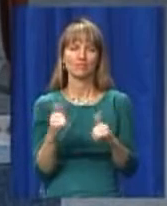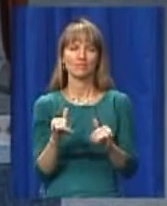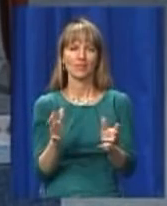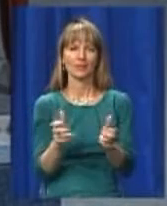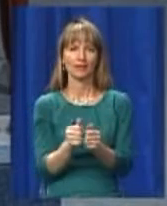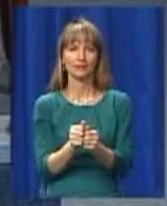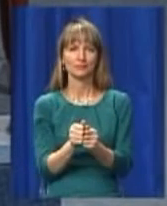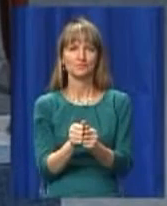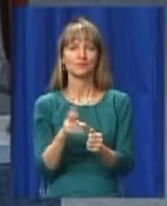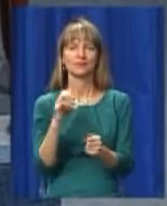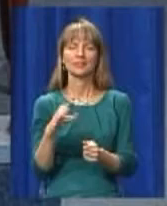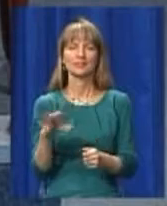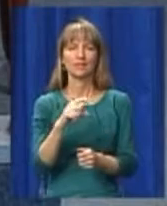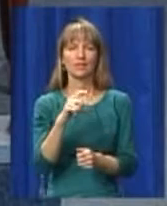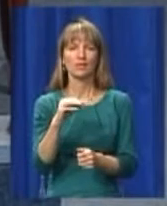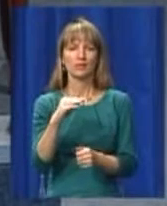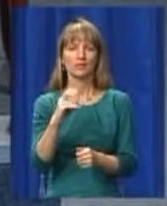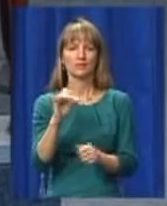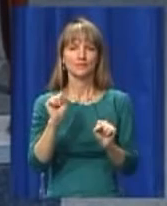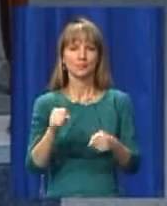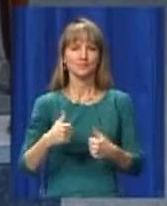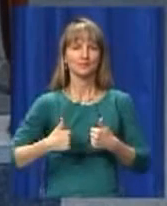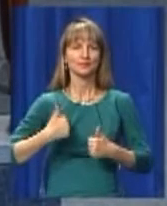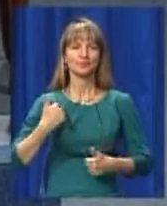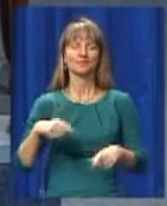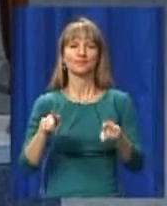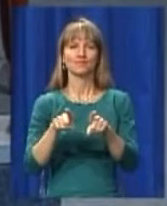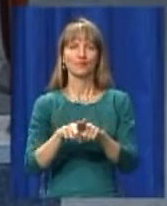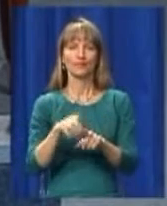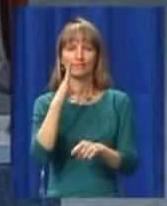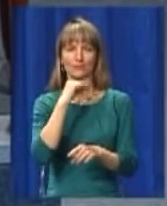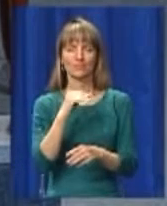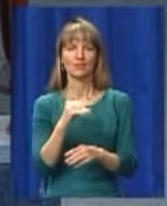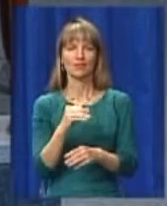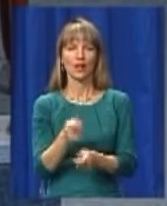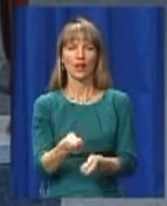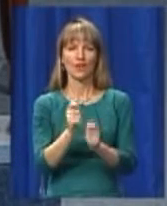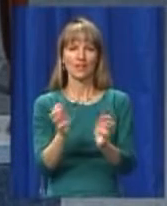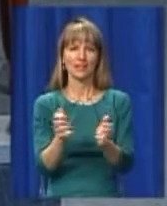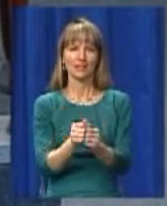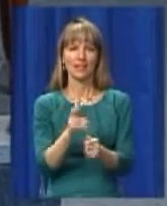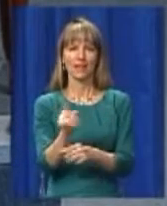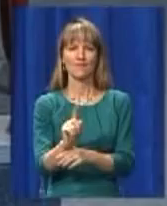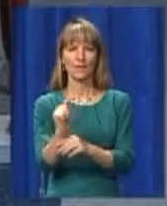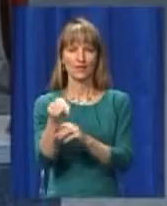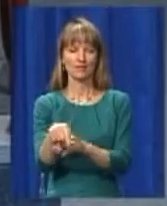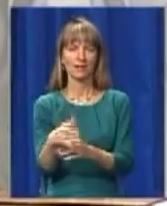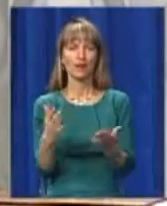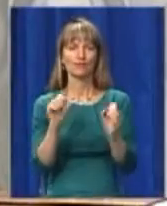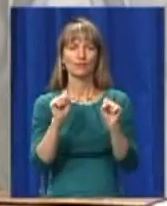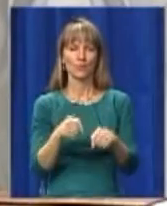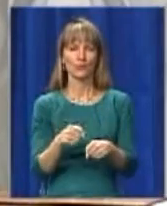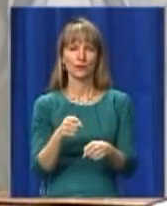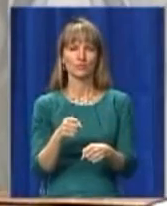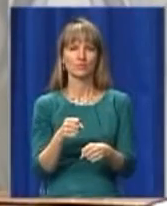Вот. Не все хижаки могут похвастаться, похизуватися такой здатністю ловить рыбу на хвоста. Я вообще не понимаю, как можно